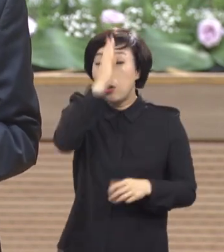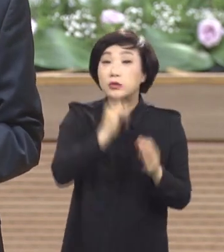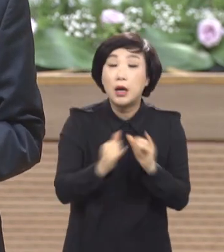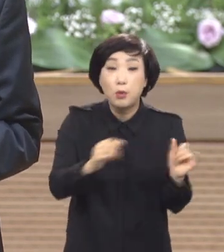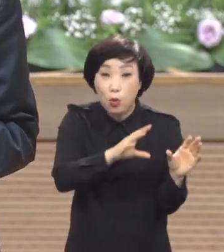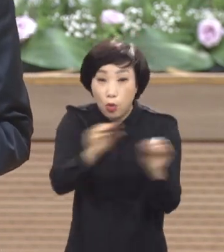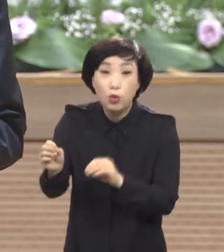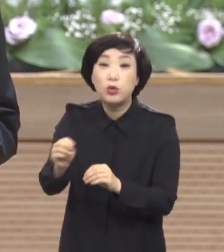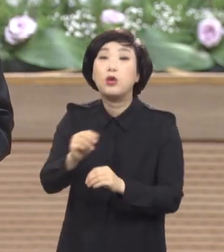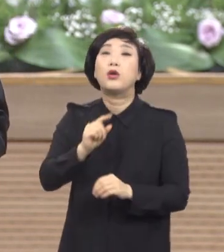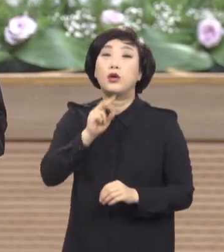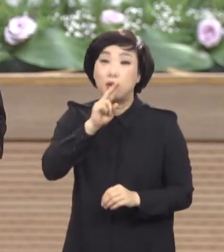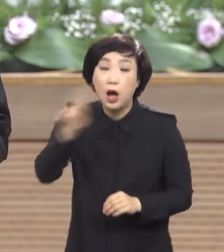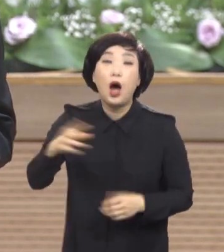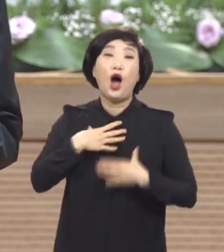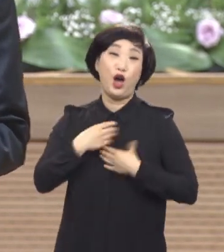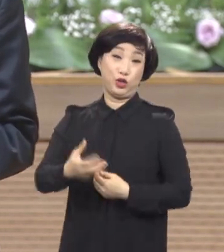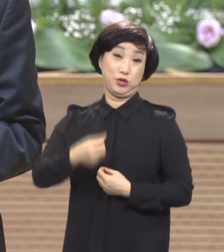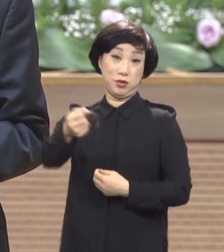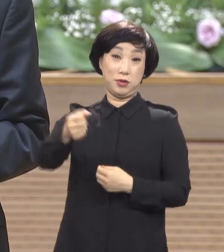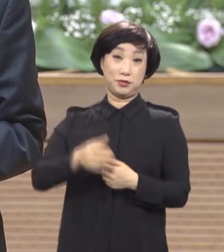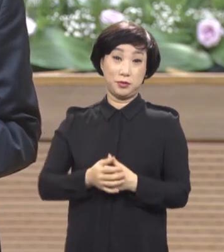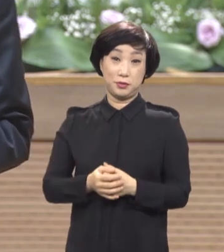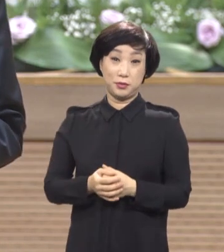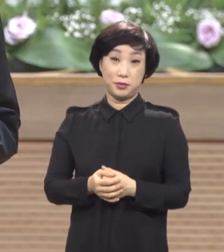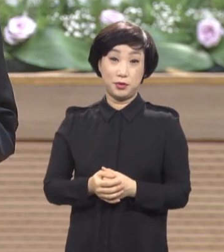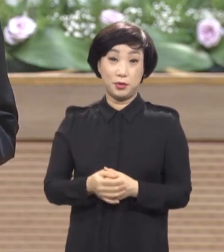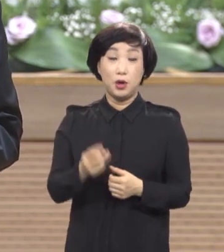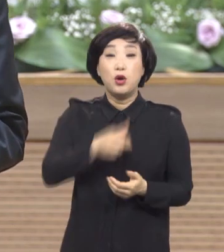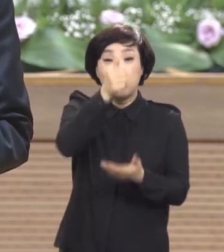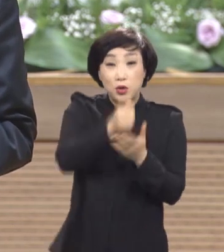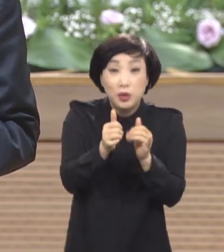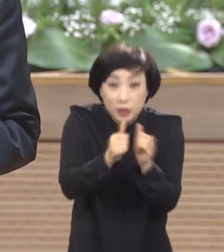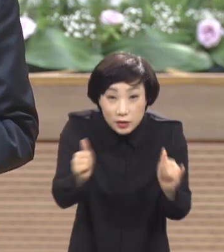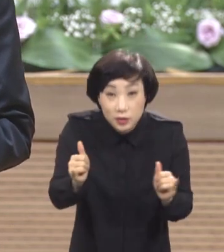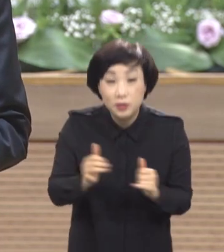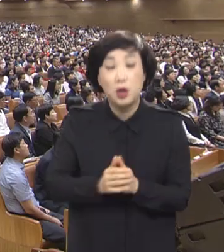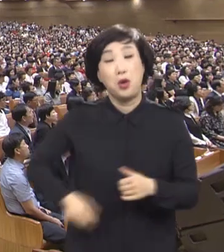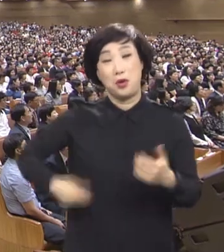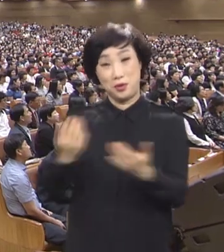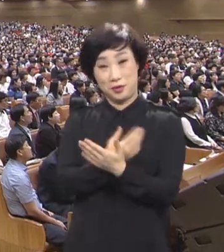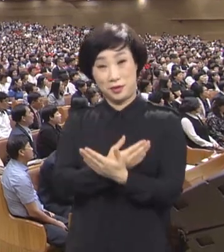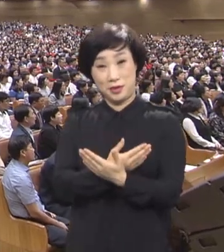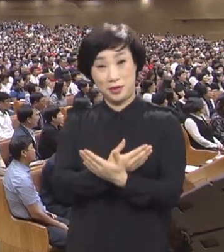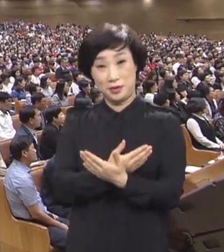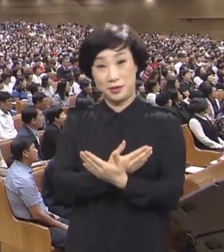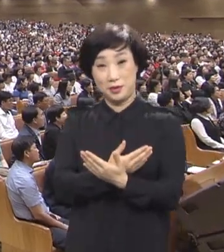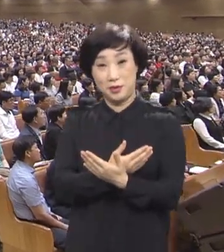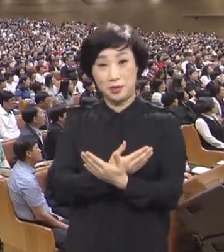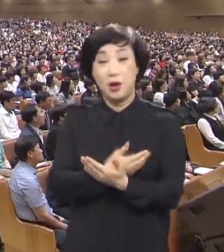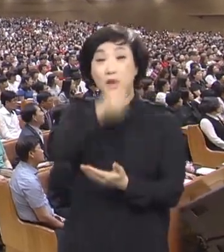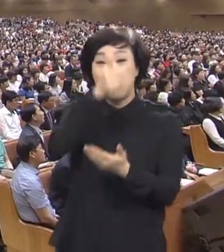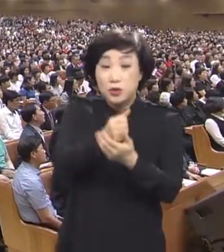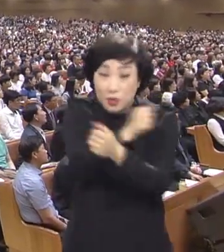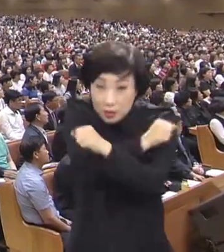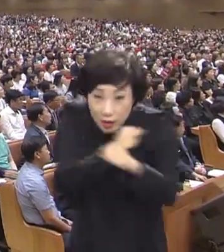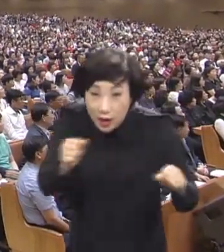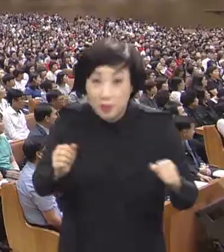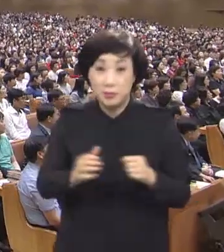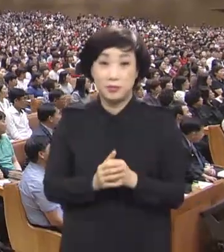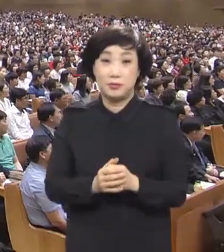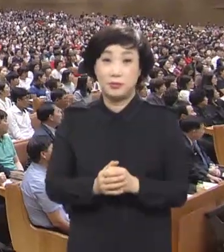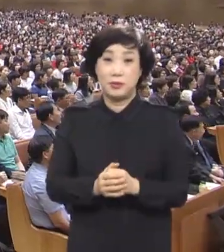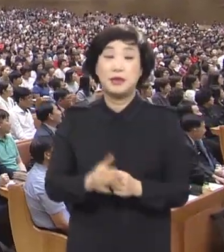그가 안식하고 죄인은 회개해서 죄사 안 받아야